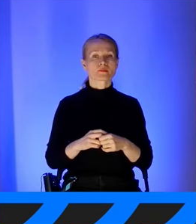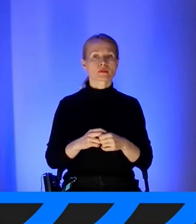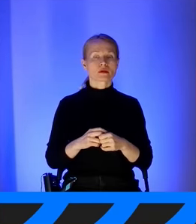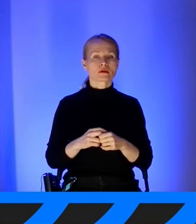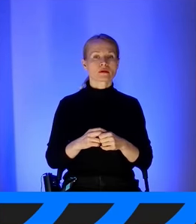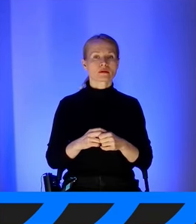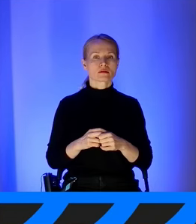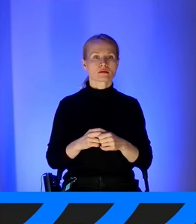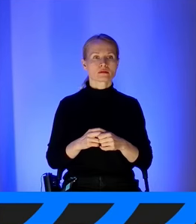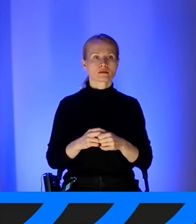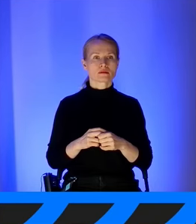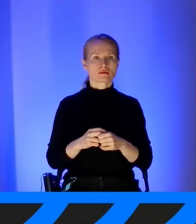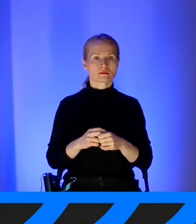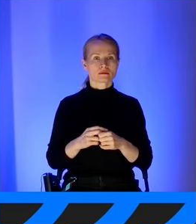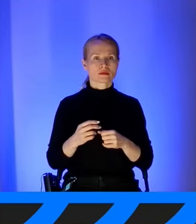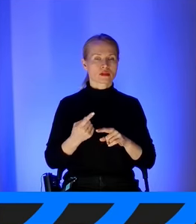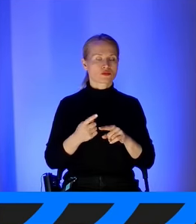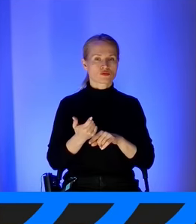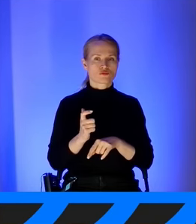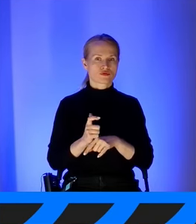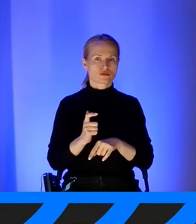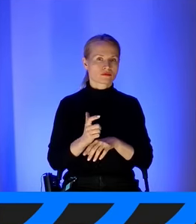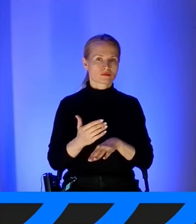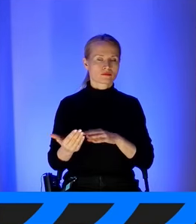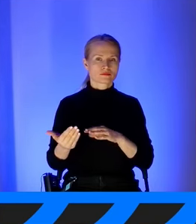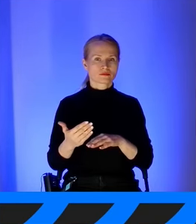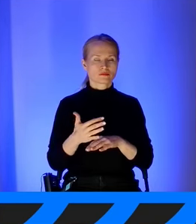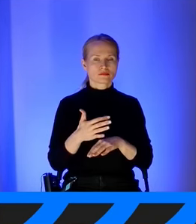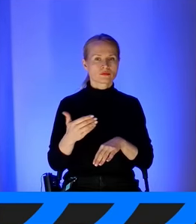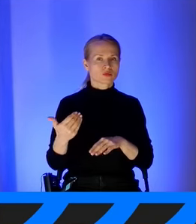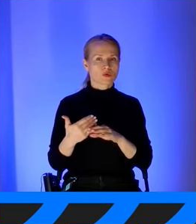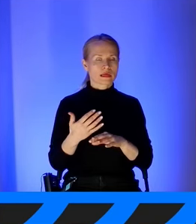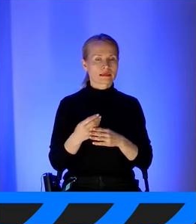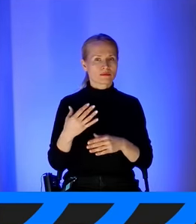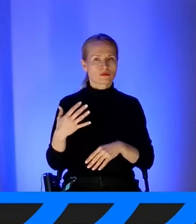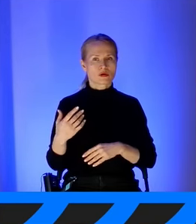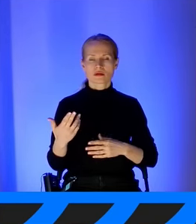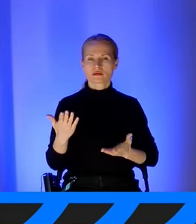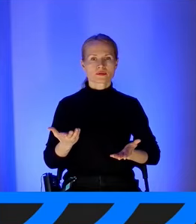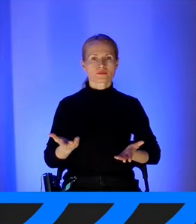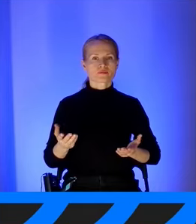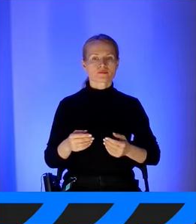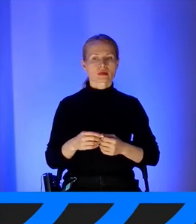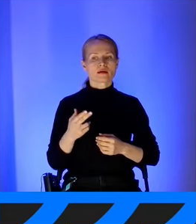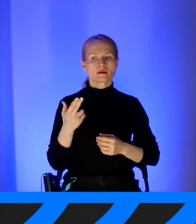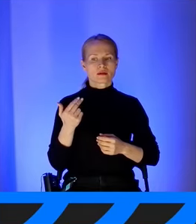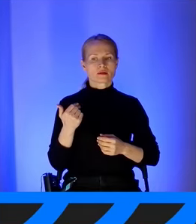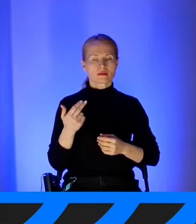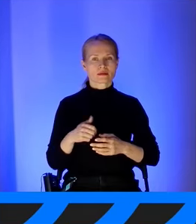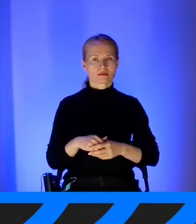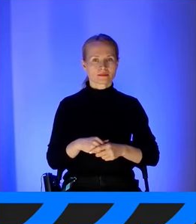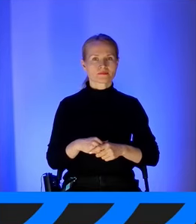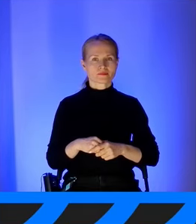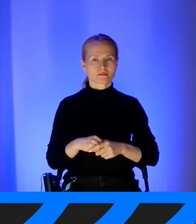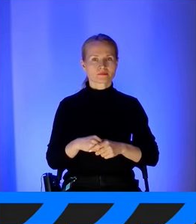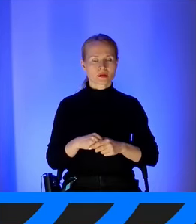кто нужен сколько тестировщиков нужен может разработчиков или каких-то Да но да тут не вду тестировщиком Но всё-таки